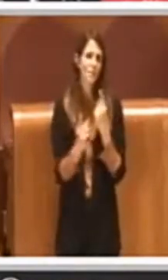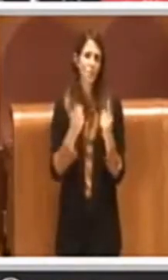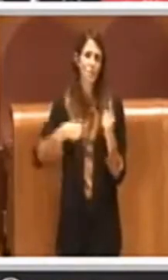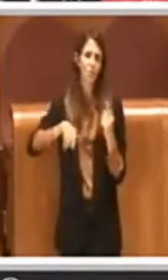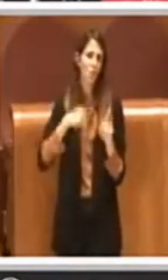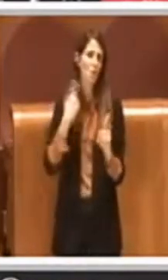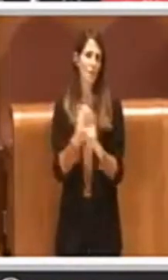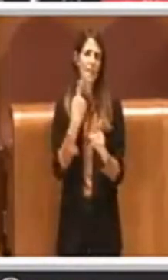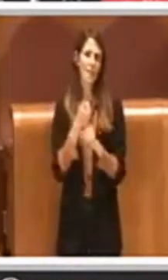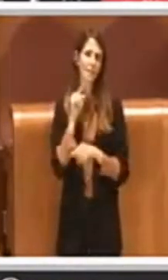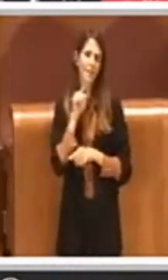molto interessanti grazie